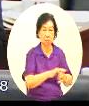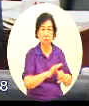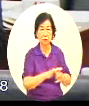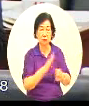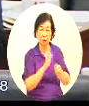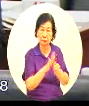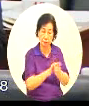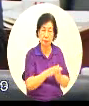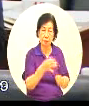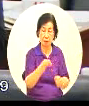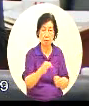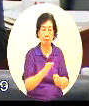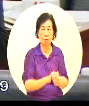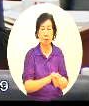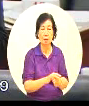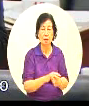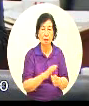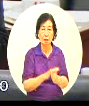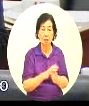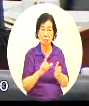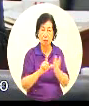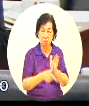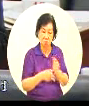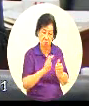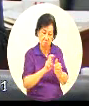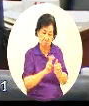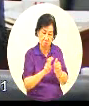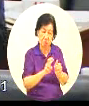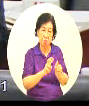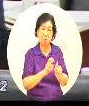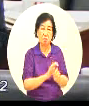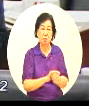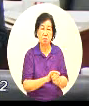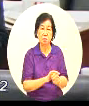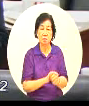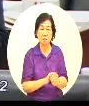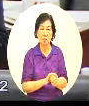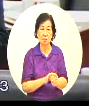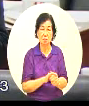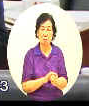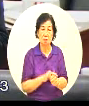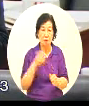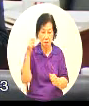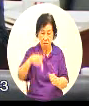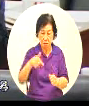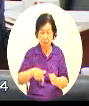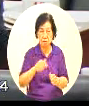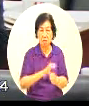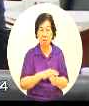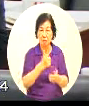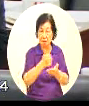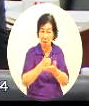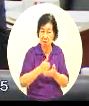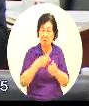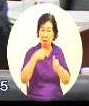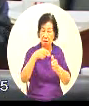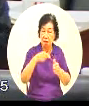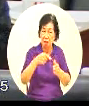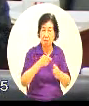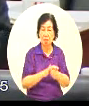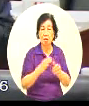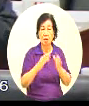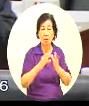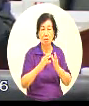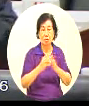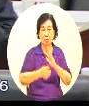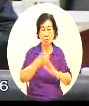我想长照吼，这点的我后下期还阁甲局长来请教一下吼，长照足重要的，咱拢会